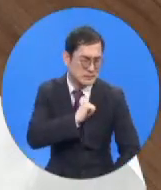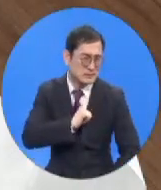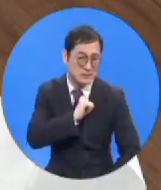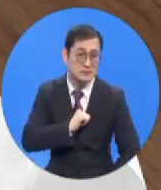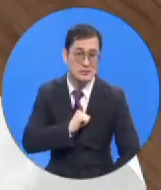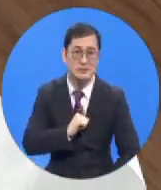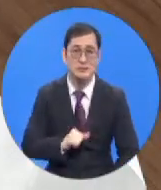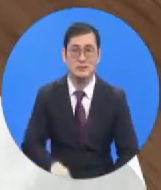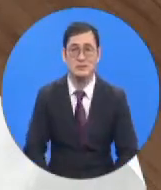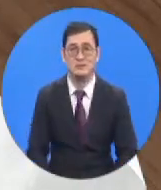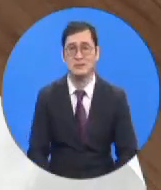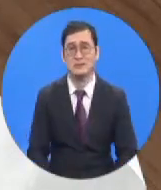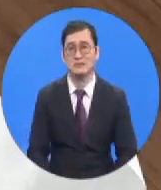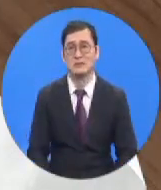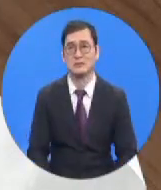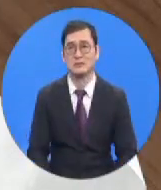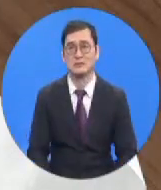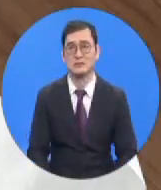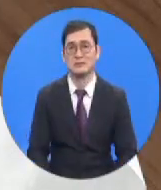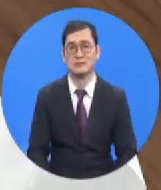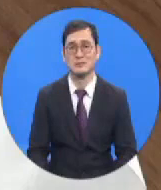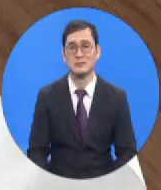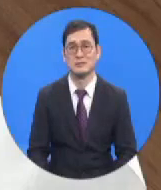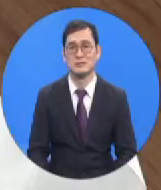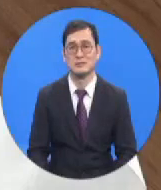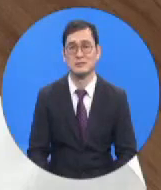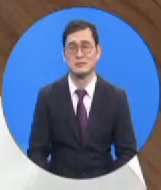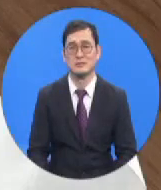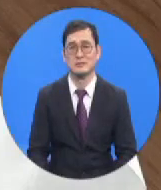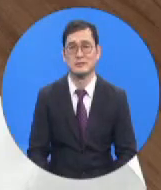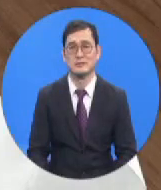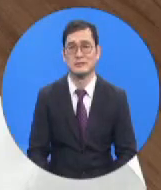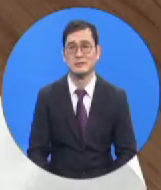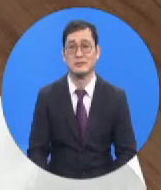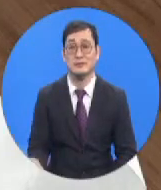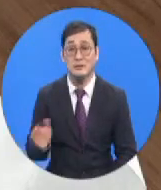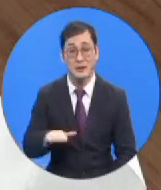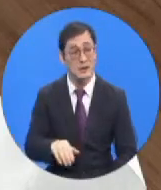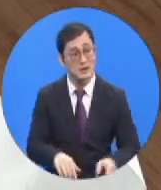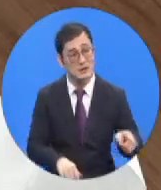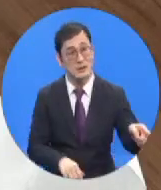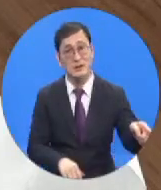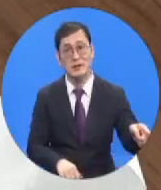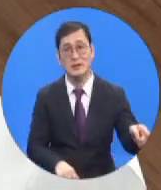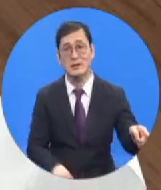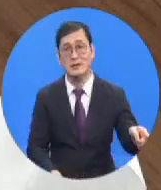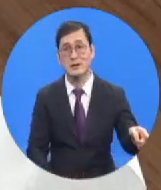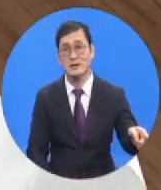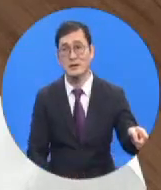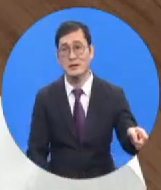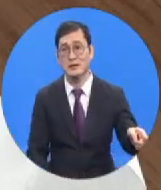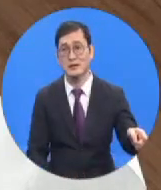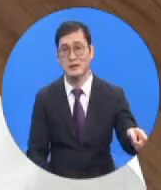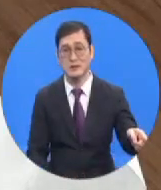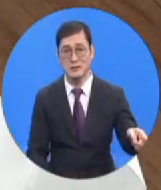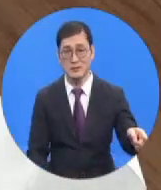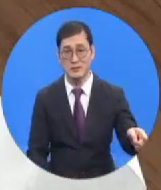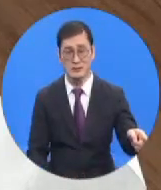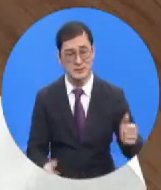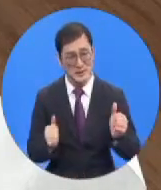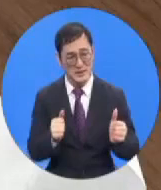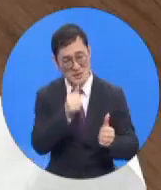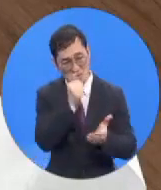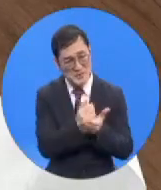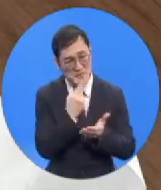제일 저는 이 법리적인 공방 외에 이번 판결이 주는 게 아, 이 코로나 방역